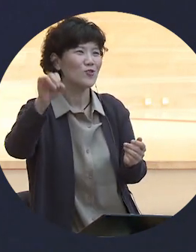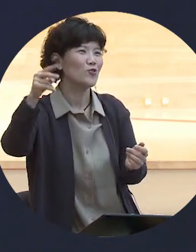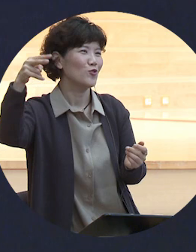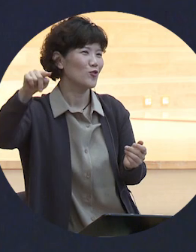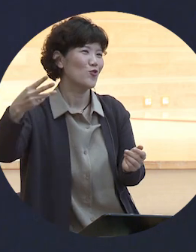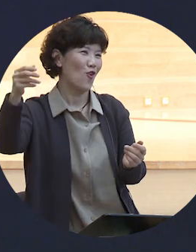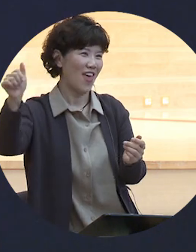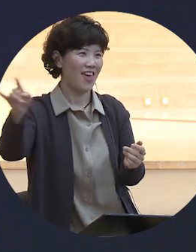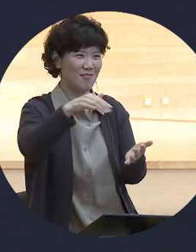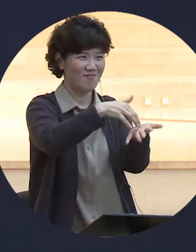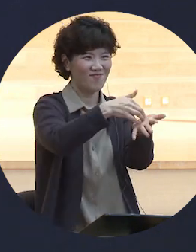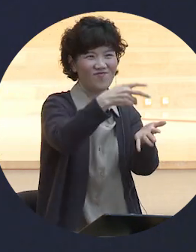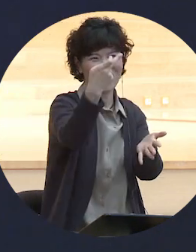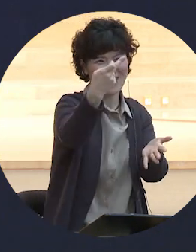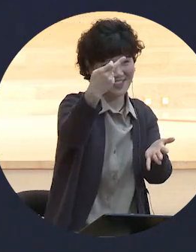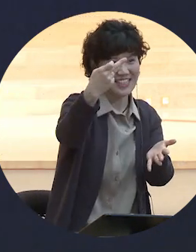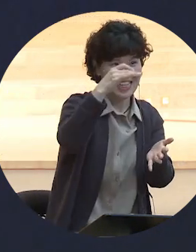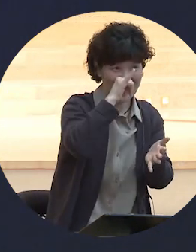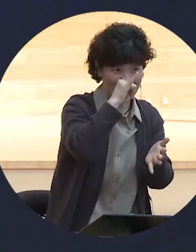12지를 조합해서